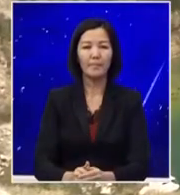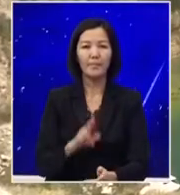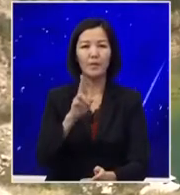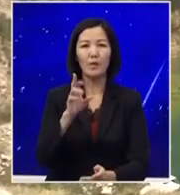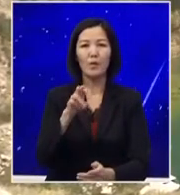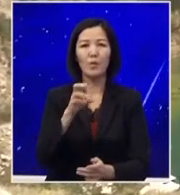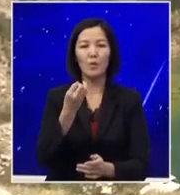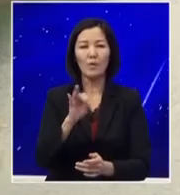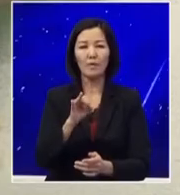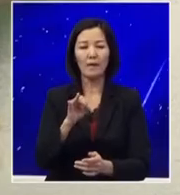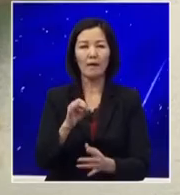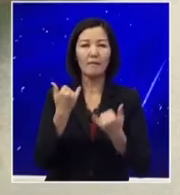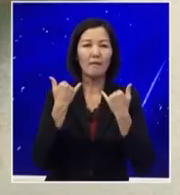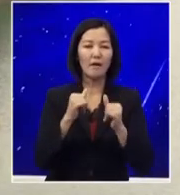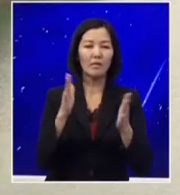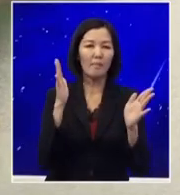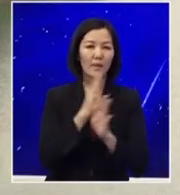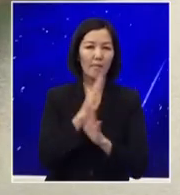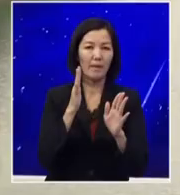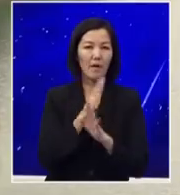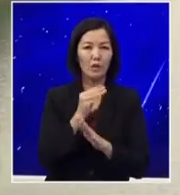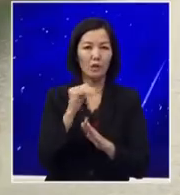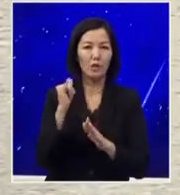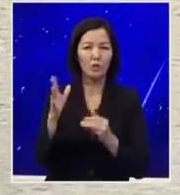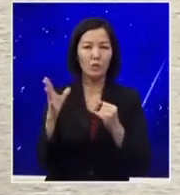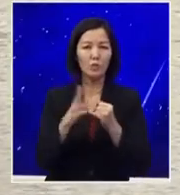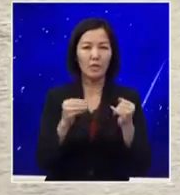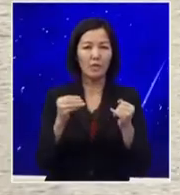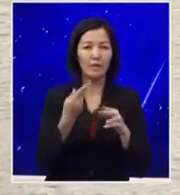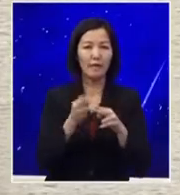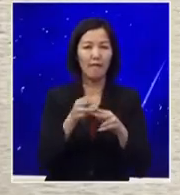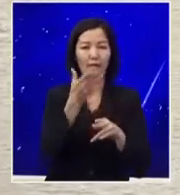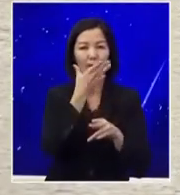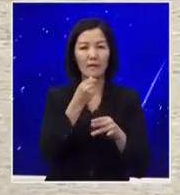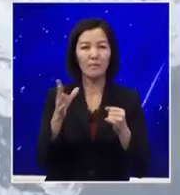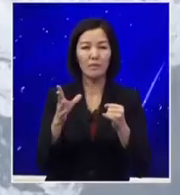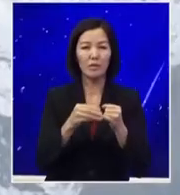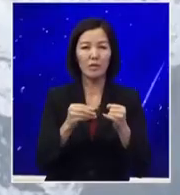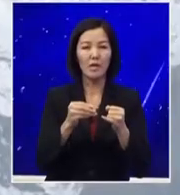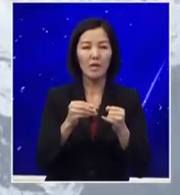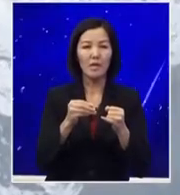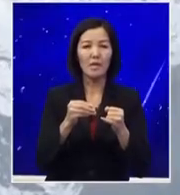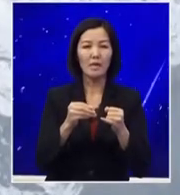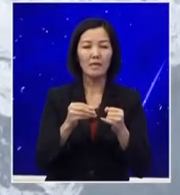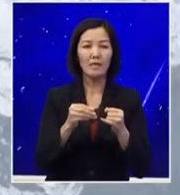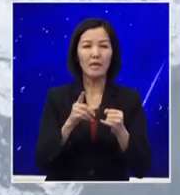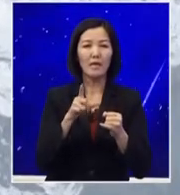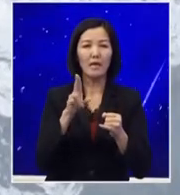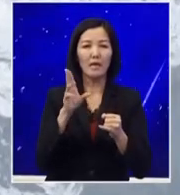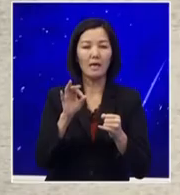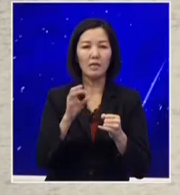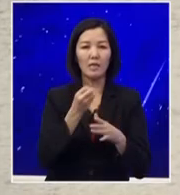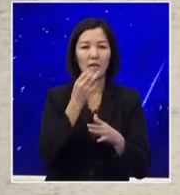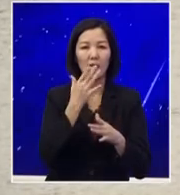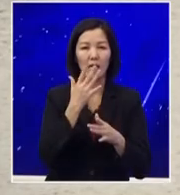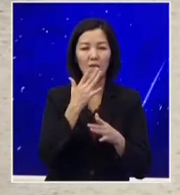Көлсай табиғаттың ғажап қолтаңбасы, жер жәннаты Жетісу жеріндегі арудың алтын сырғасындай жарқыраған көрікті мекен. Эко және